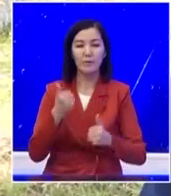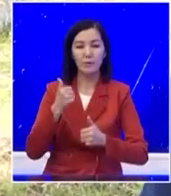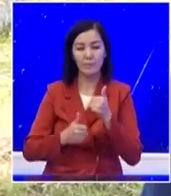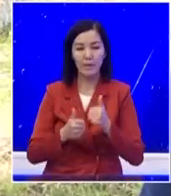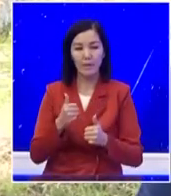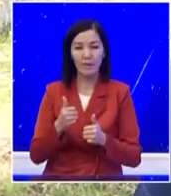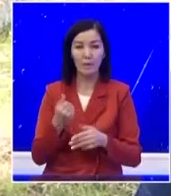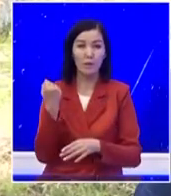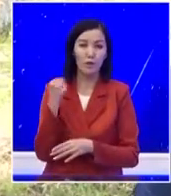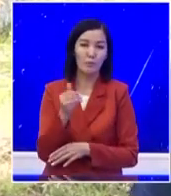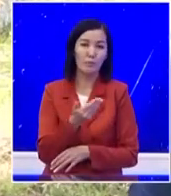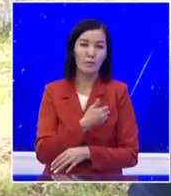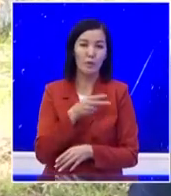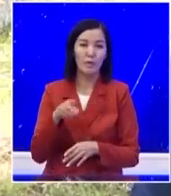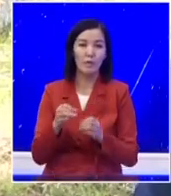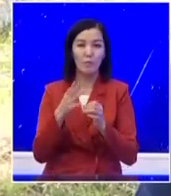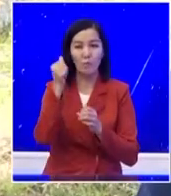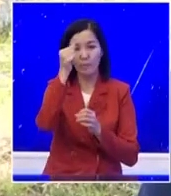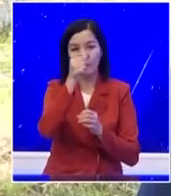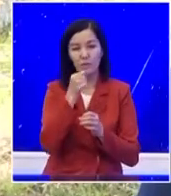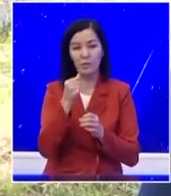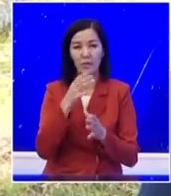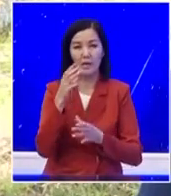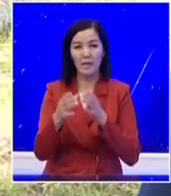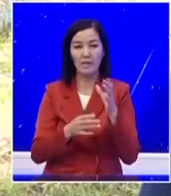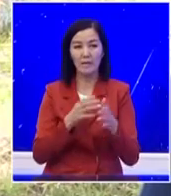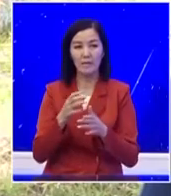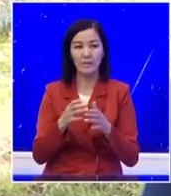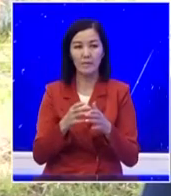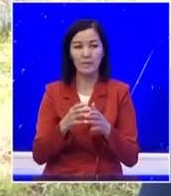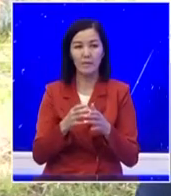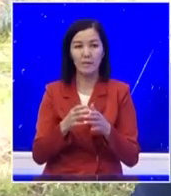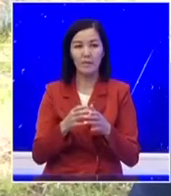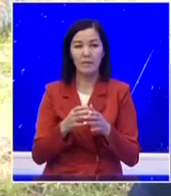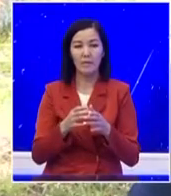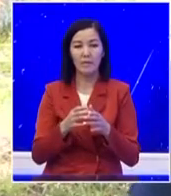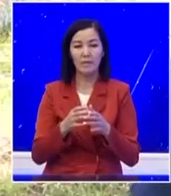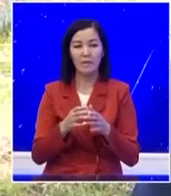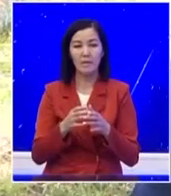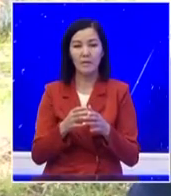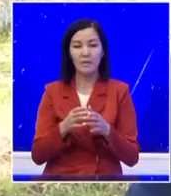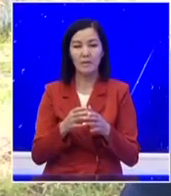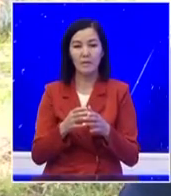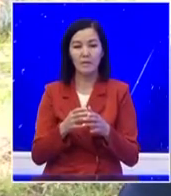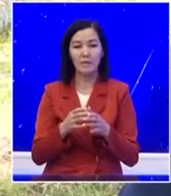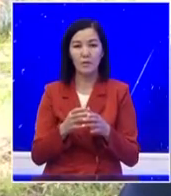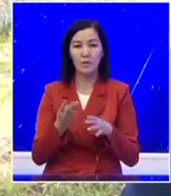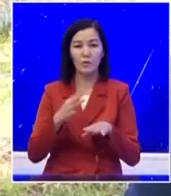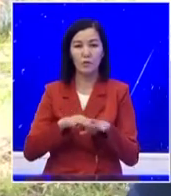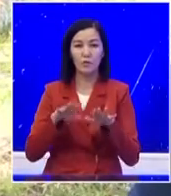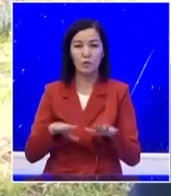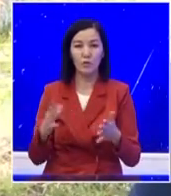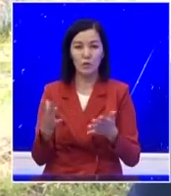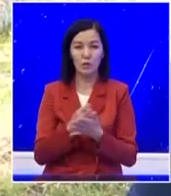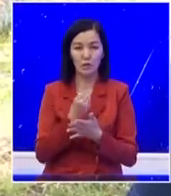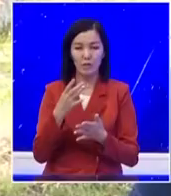чемпионатының қола жүлдегері. 2015 жылы кадеттер арасында әлем чемпионаты Босния және Герцеговина елінде Сараево қаласында болды. Сол жерде қола жүлдегерге қанағат